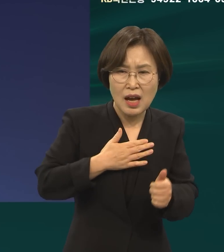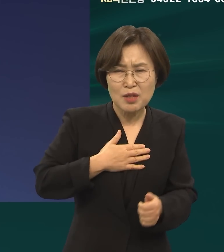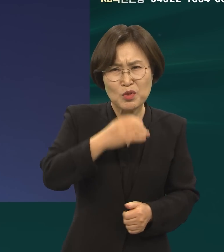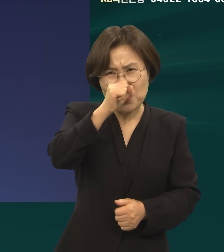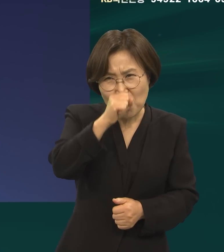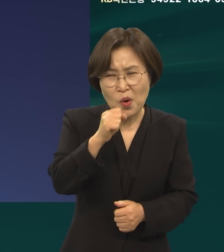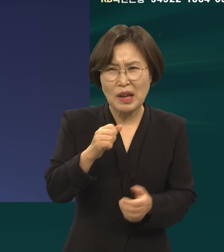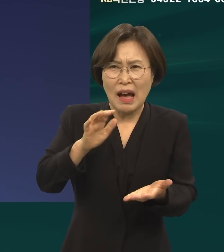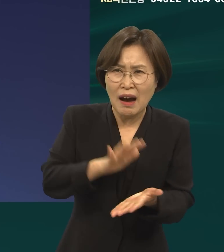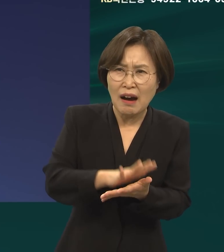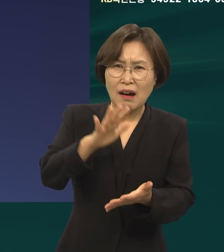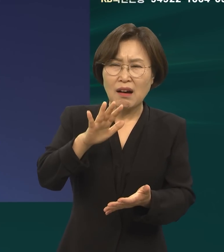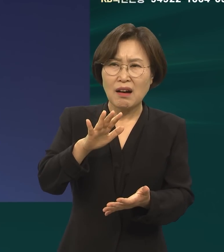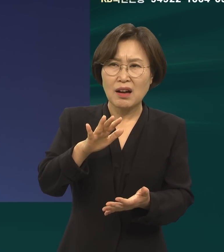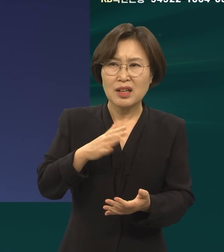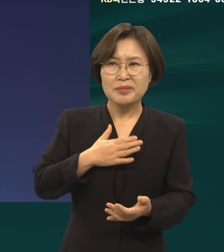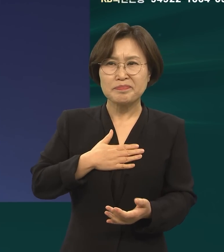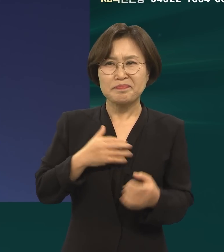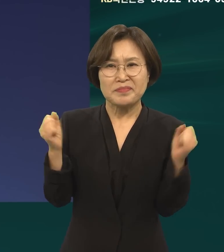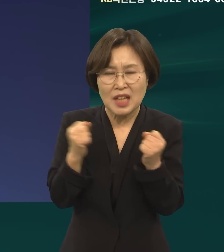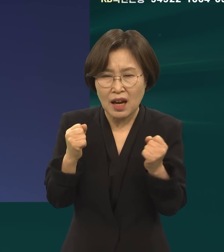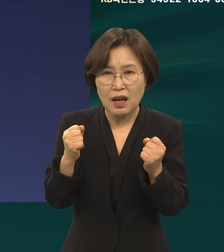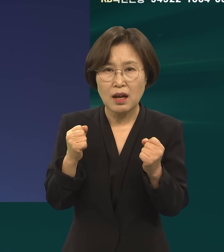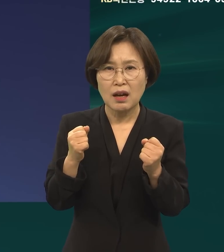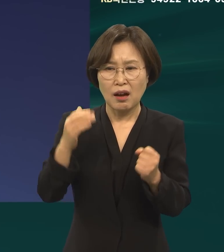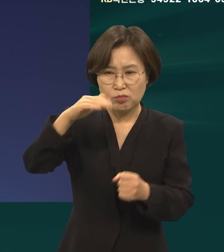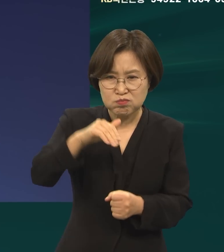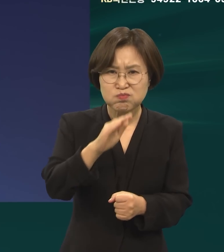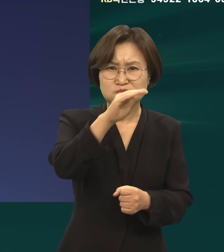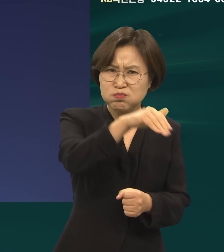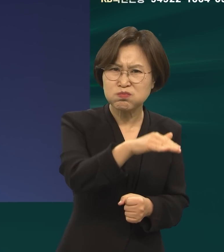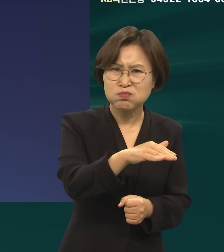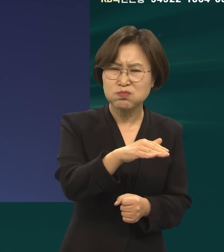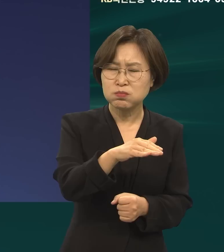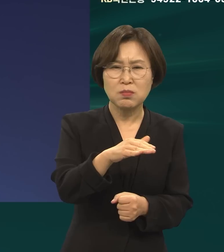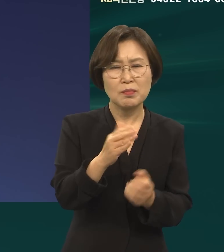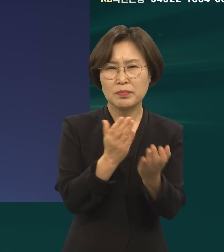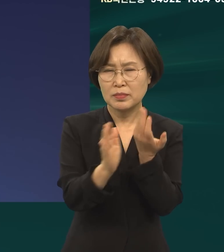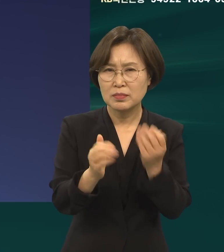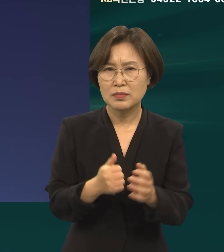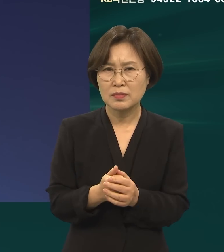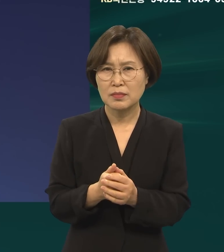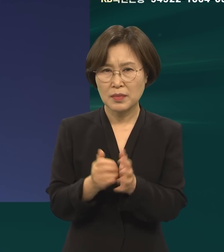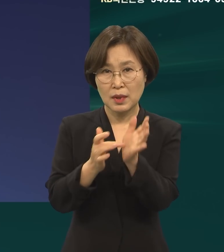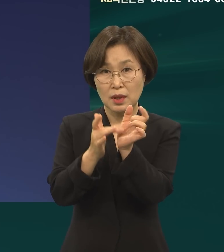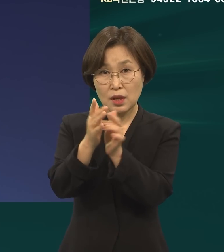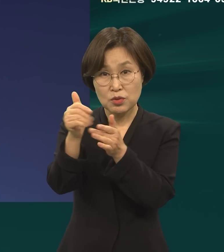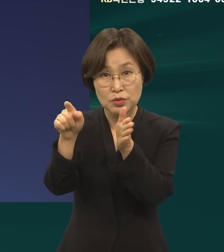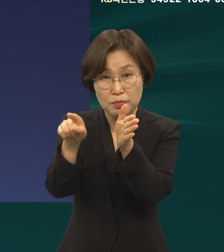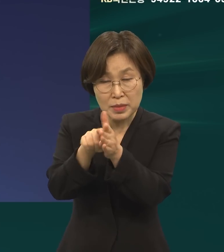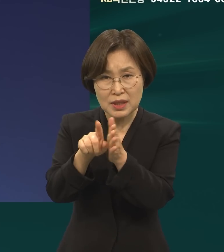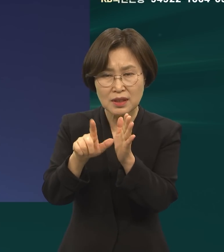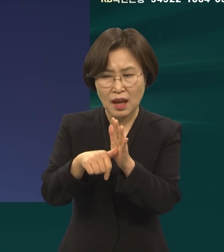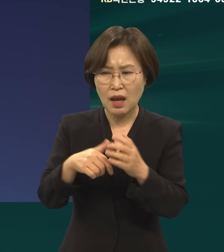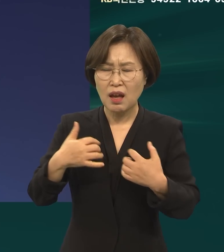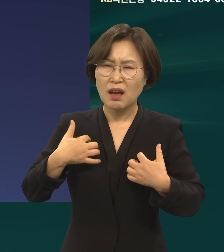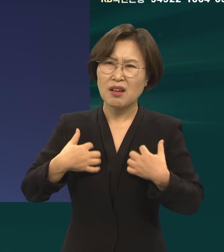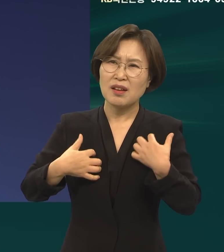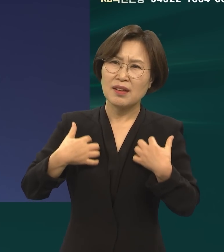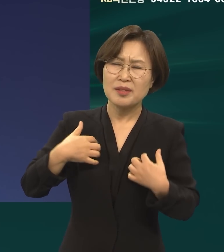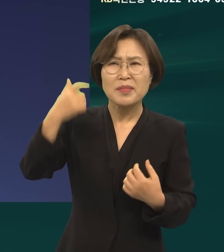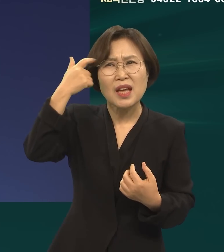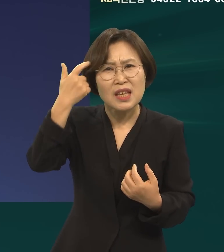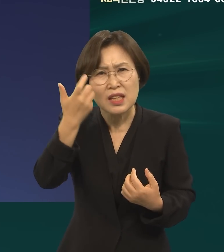뜨겁고 싫어하지만, 저는 더 위험하게 여기는 사람이 어떤 사람이냐, 예수를 믿는데 기쁨이 없는,